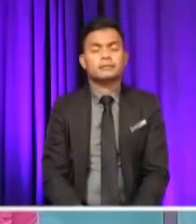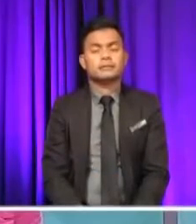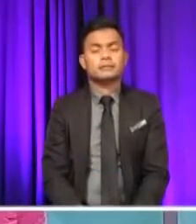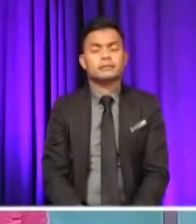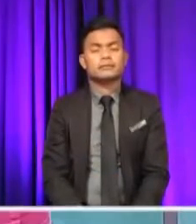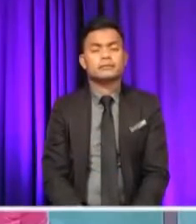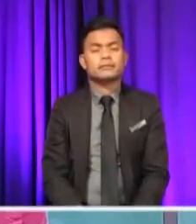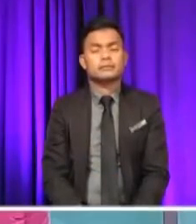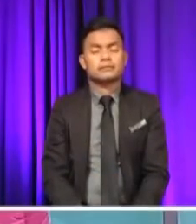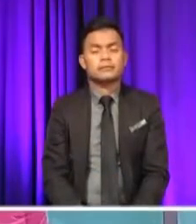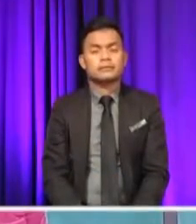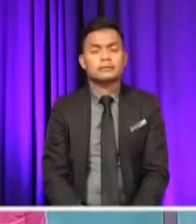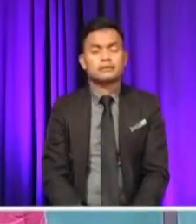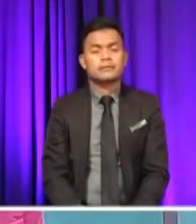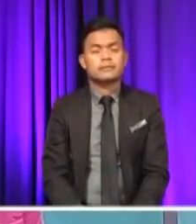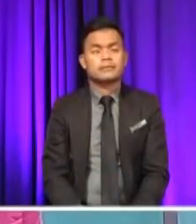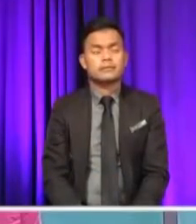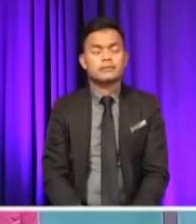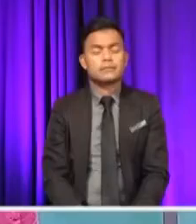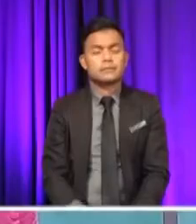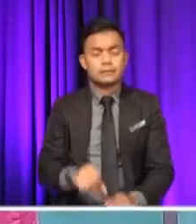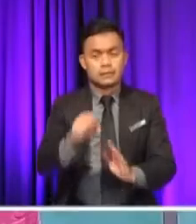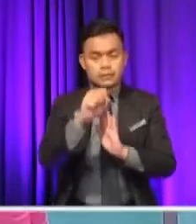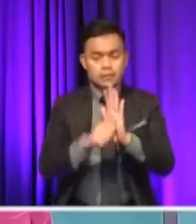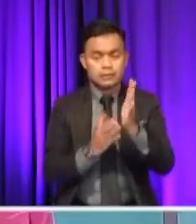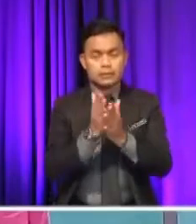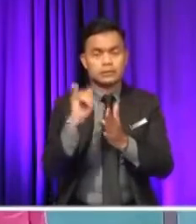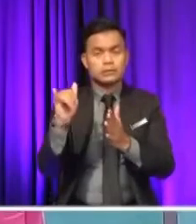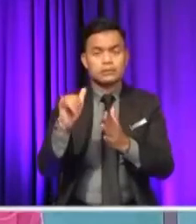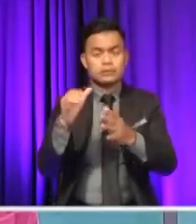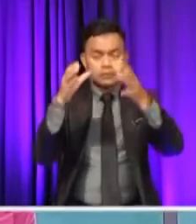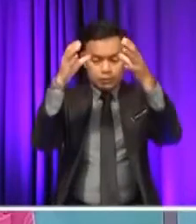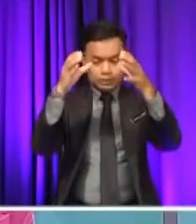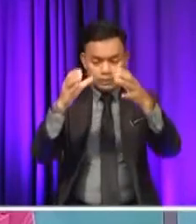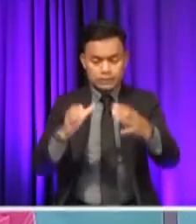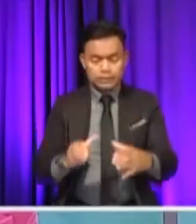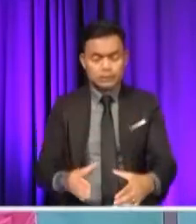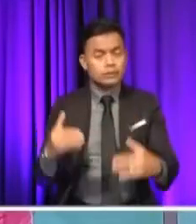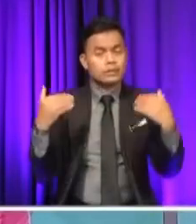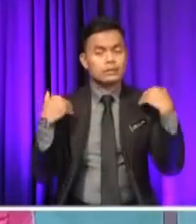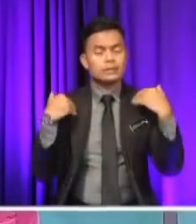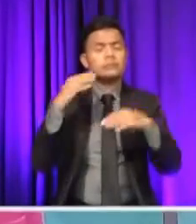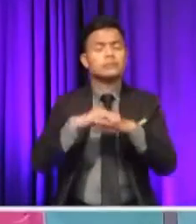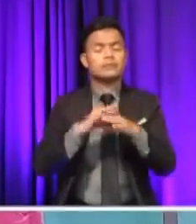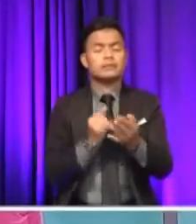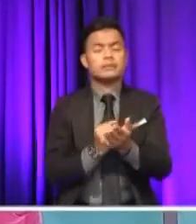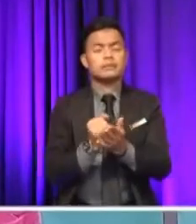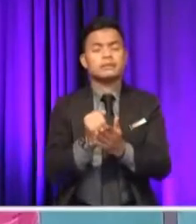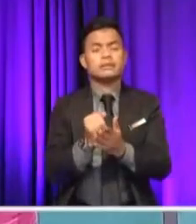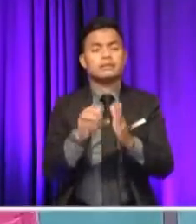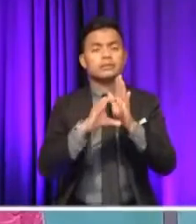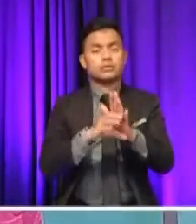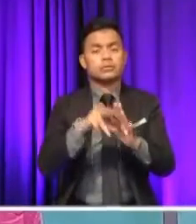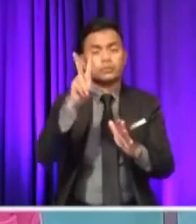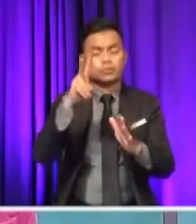injap kawalan aliran. Okey, seterusnya silinder. Silinder pun ada banyak jenis. Yang ini adalah contoh silinder 2